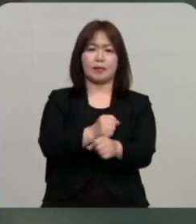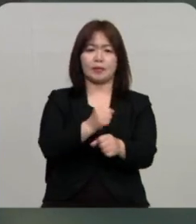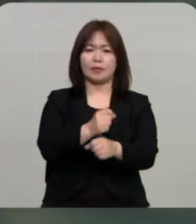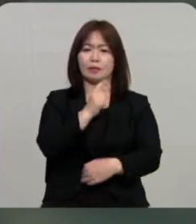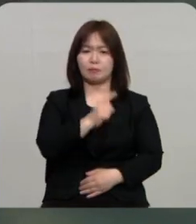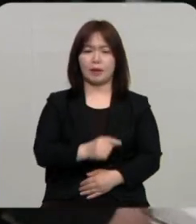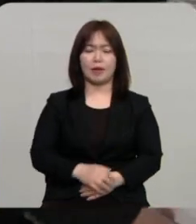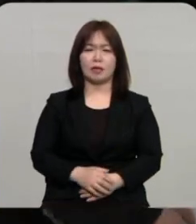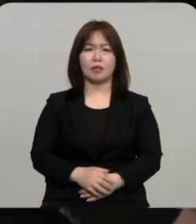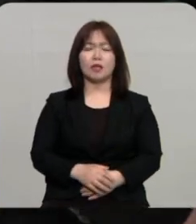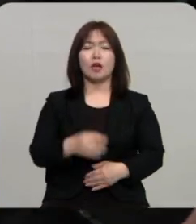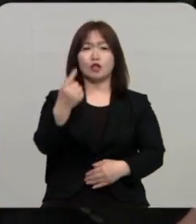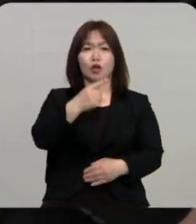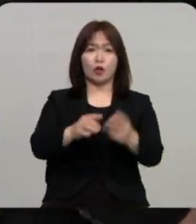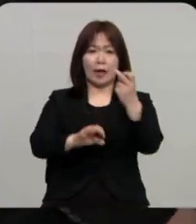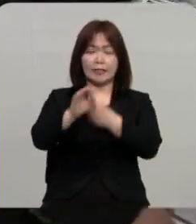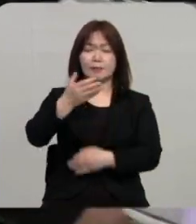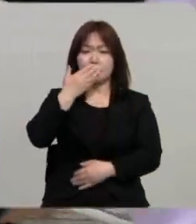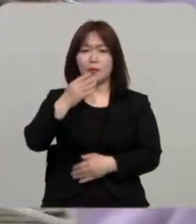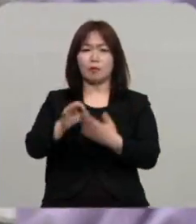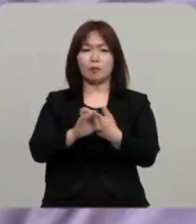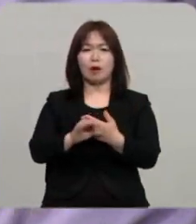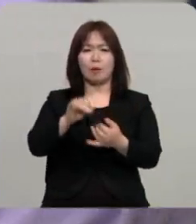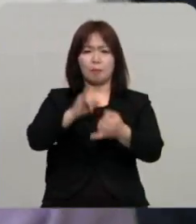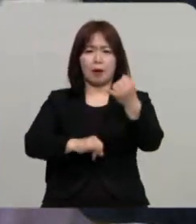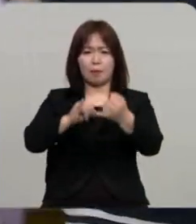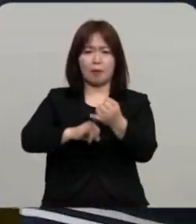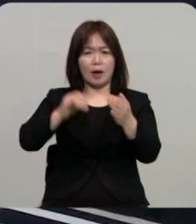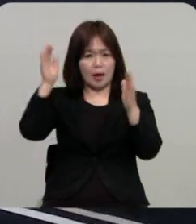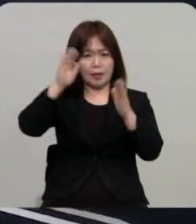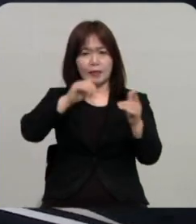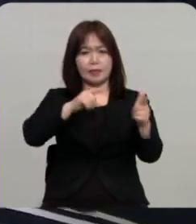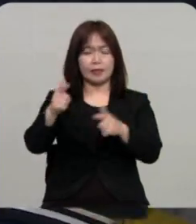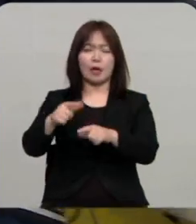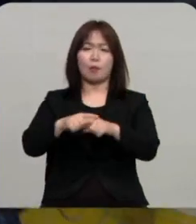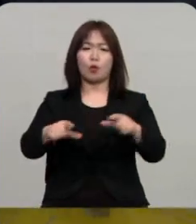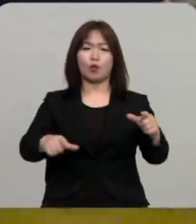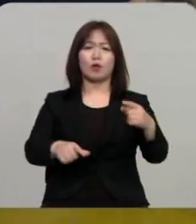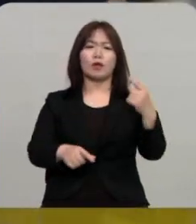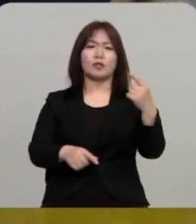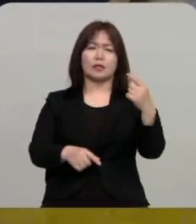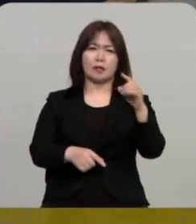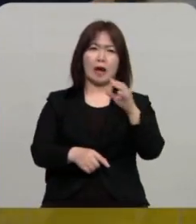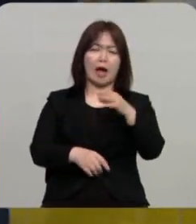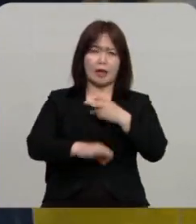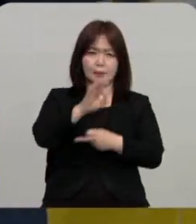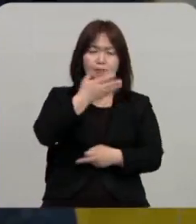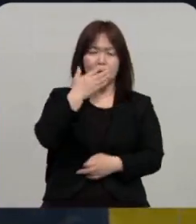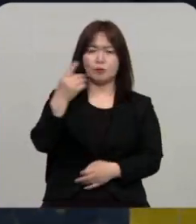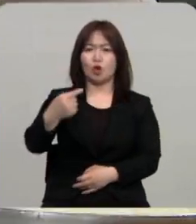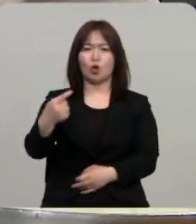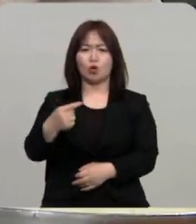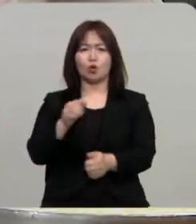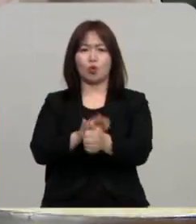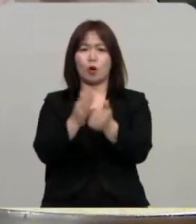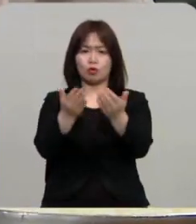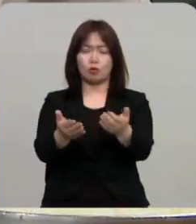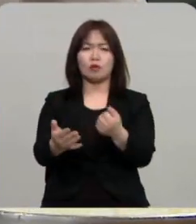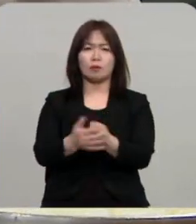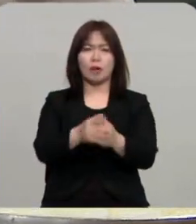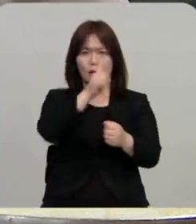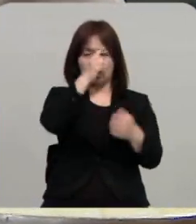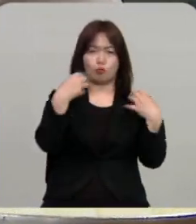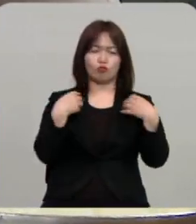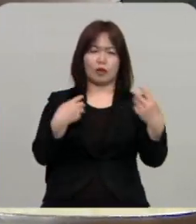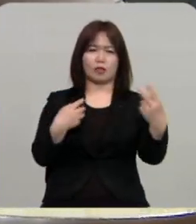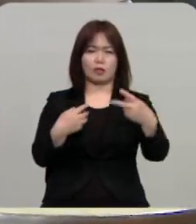했습니다. 1,000원의 아침밥은 아침을 거르는 대학생에게 한 끼 1,000원으로 밥을 제공하는 사업으로 정부가 1,000원,